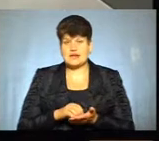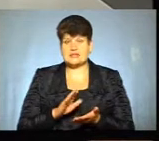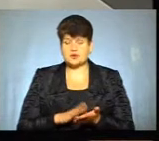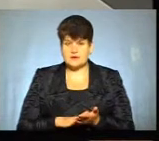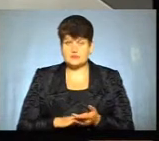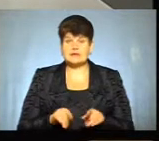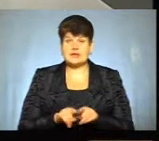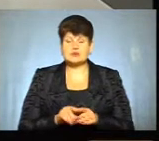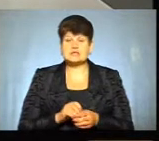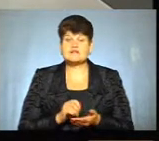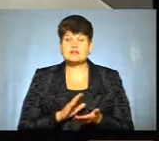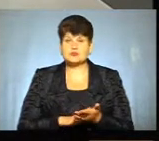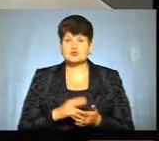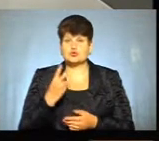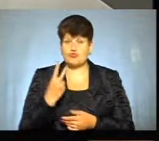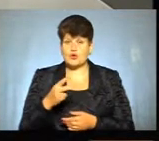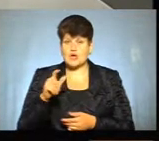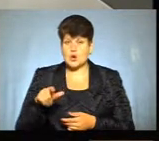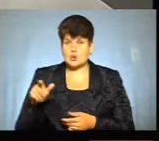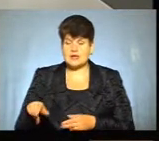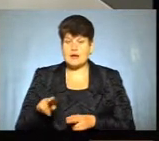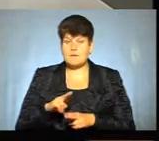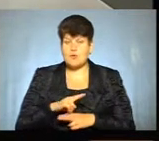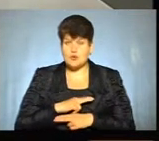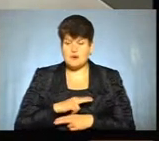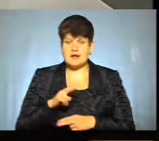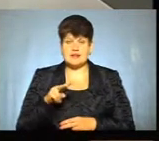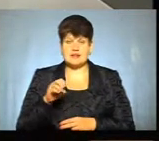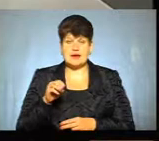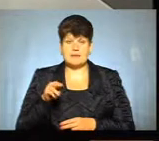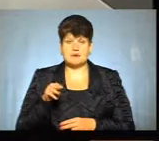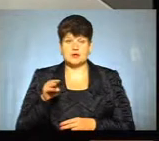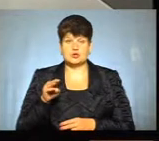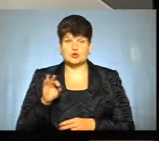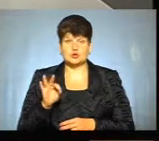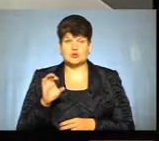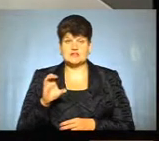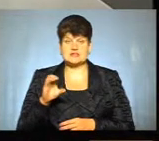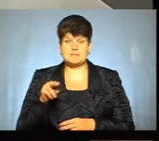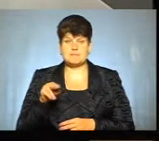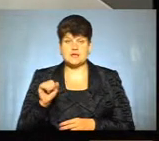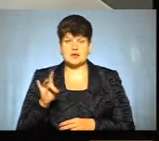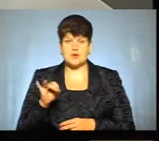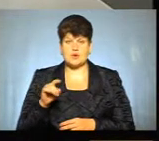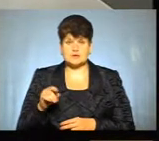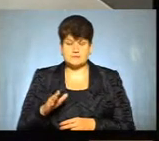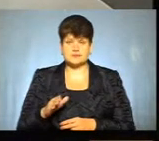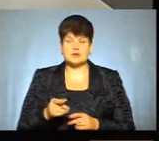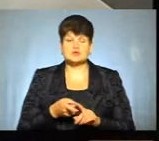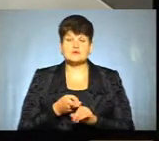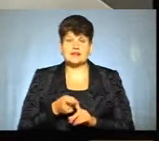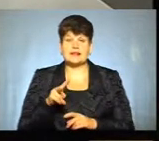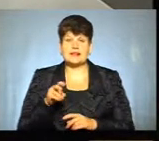Також зафіксовано, що двоє людей померло від лептоспірозу. Стосовно лептоспірозу, звичайно,